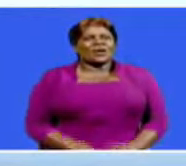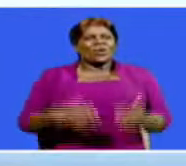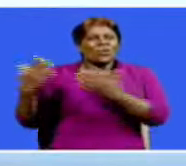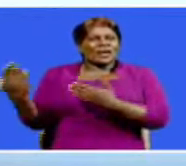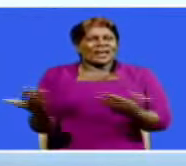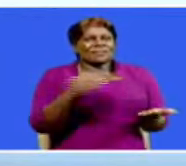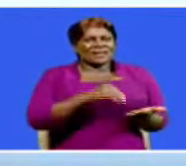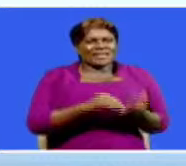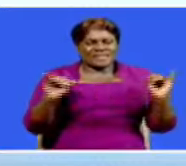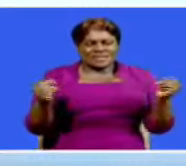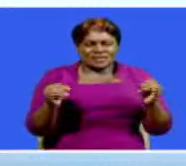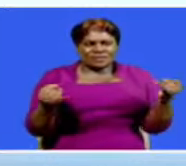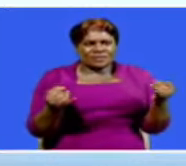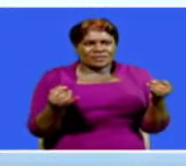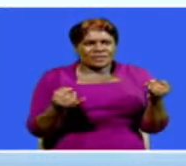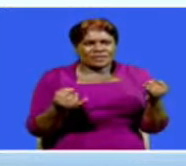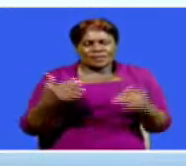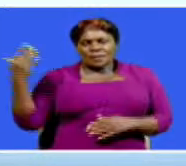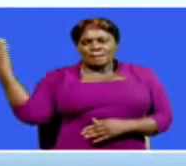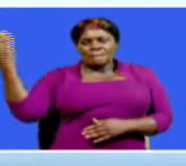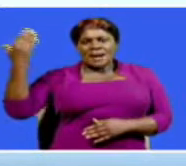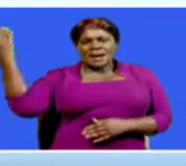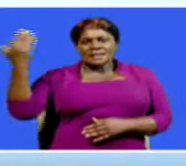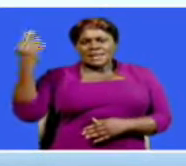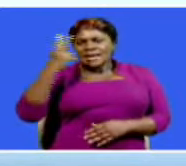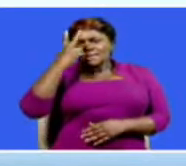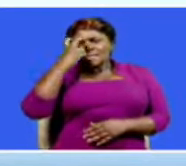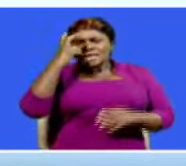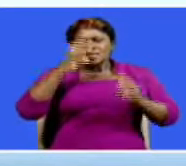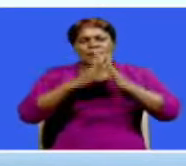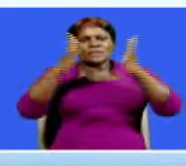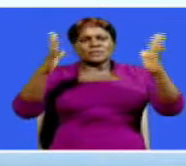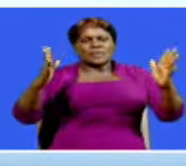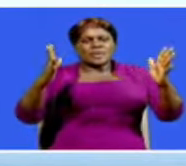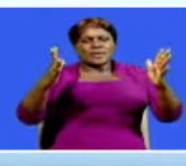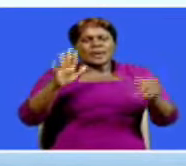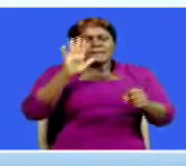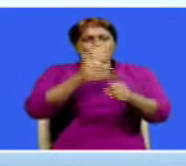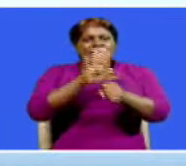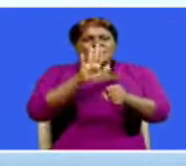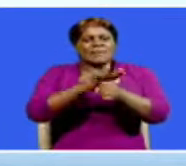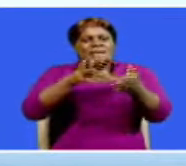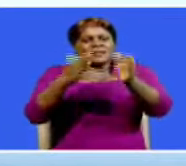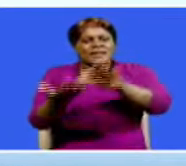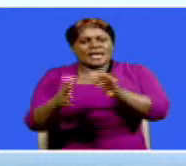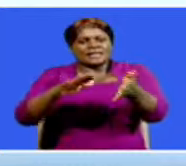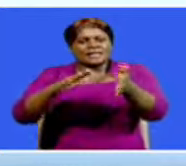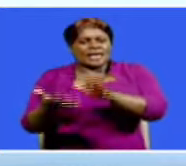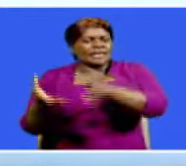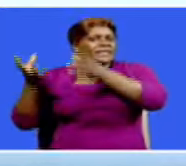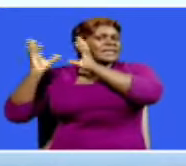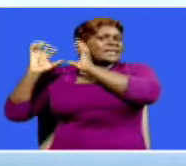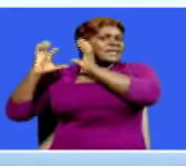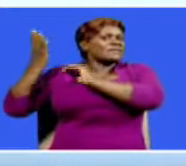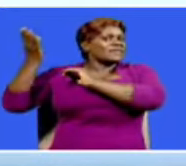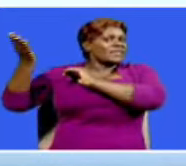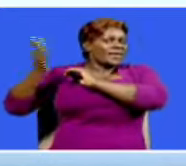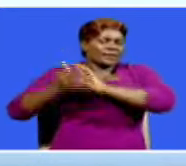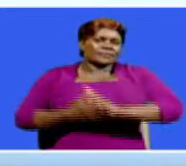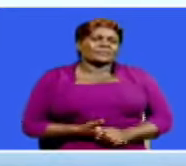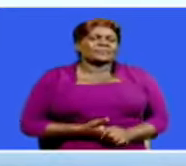Karibu tena mtazamaji, Muhubiri Tata na mshukiwa mkuu wa maafa ya halaiki eneo la Shakahola kaunti ya Kilifi Paul